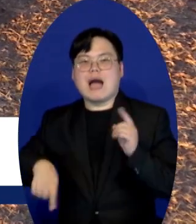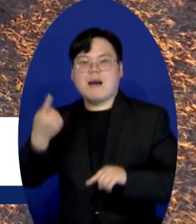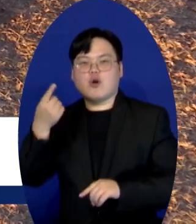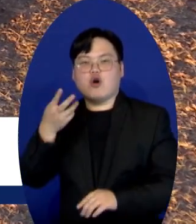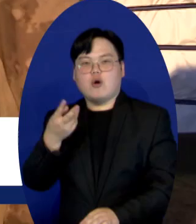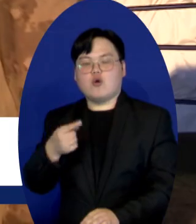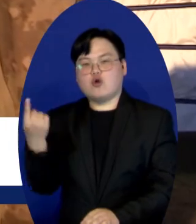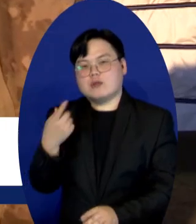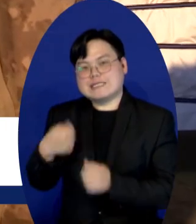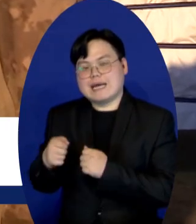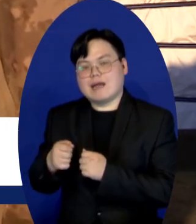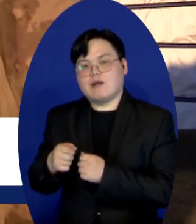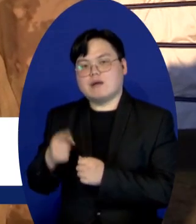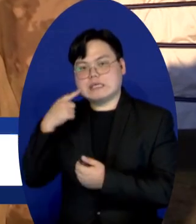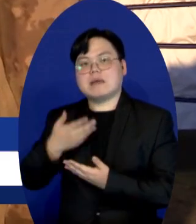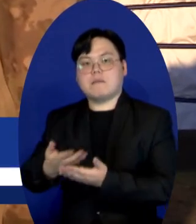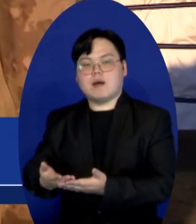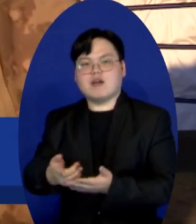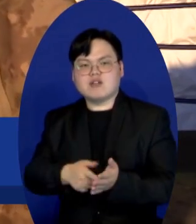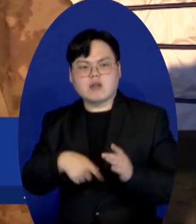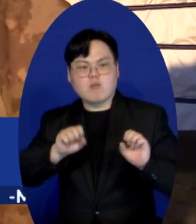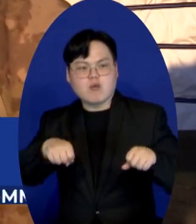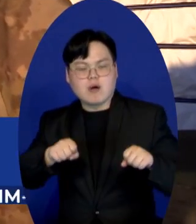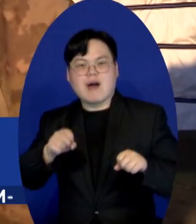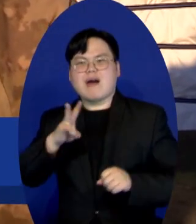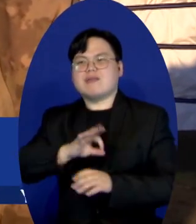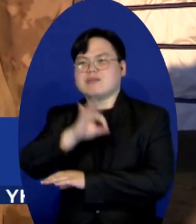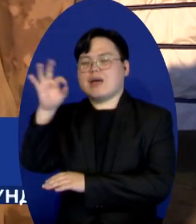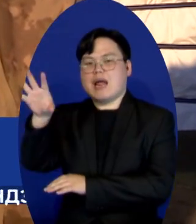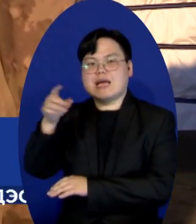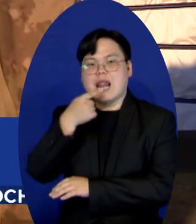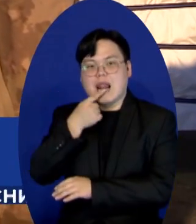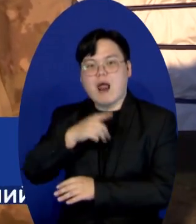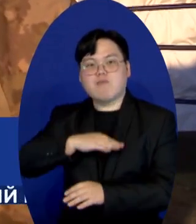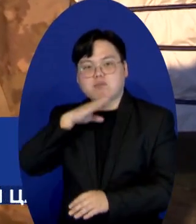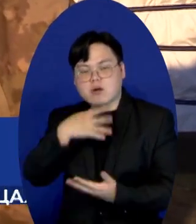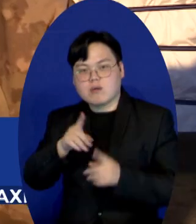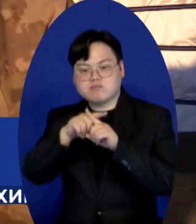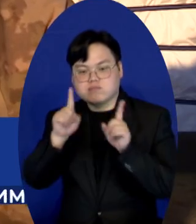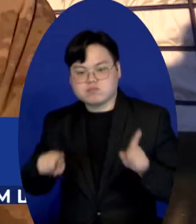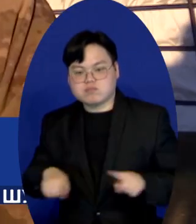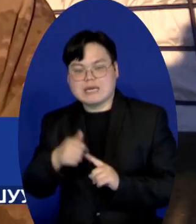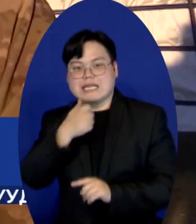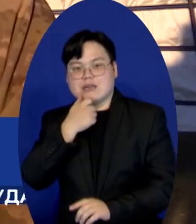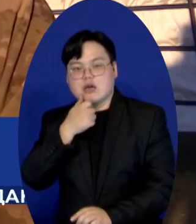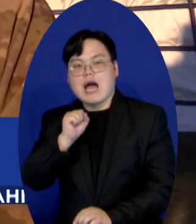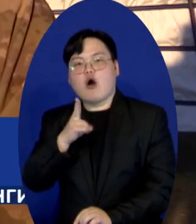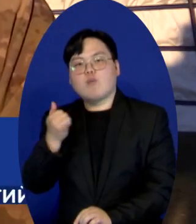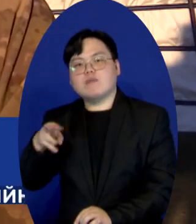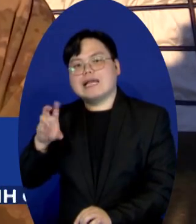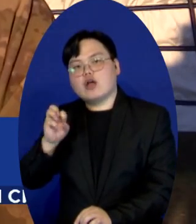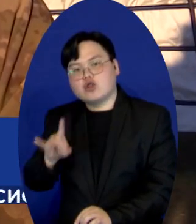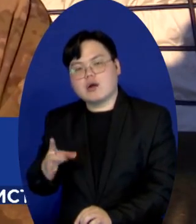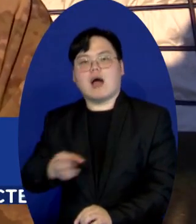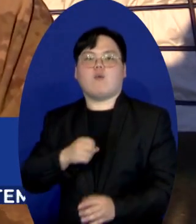байна. Хэрэгцээ цахилгаан бараа, моцикл, нарны их үсгүүр, аккумулятор зэрэг бүтээгдэхүүнүүдийг авах боломжтой байгаа. Манай компанийн хамгийн